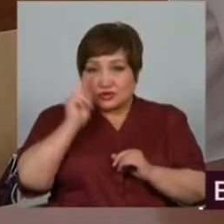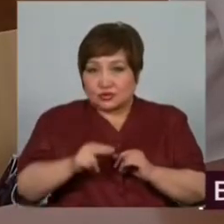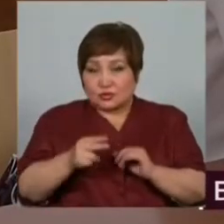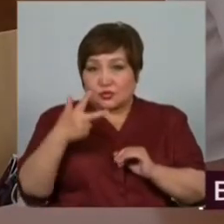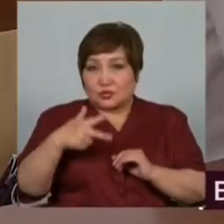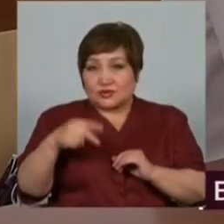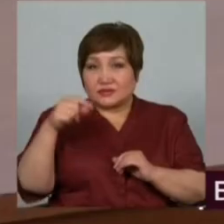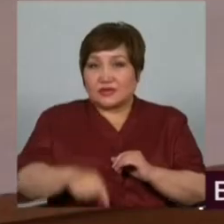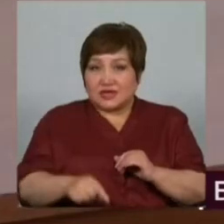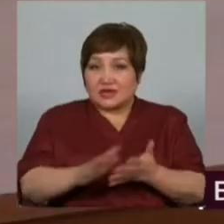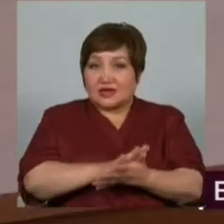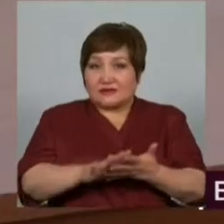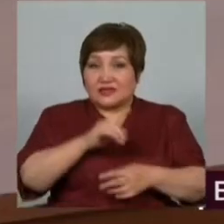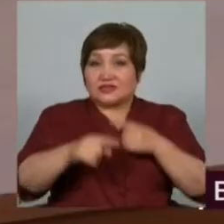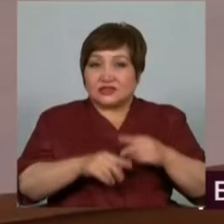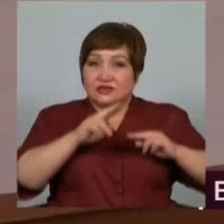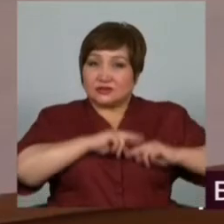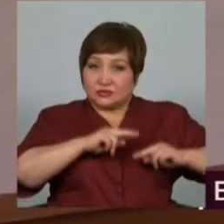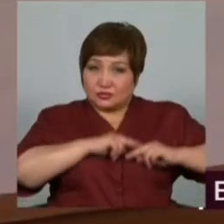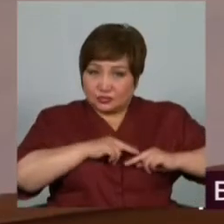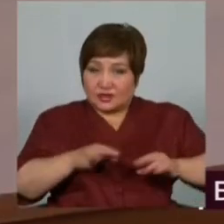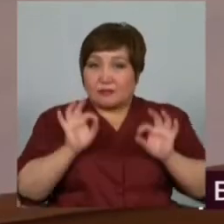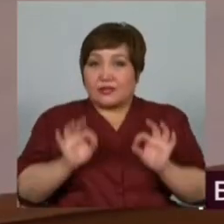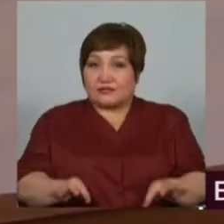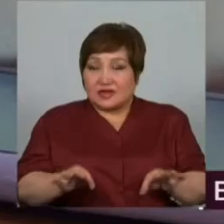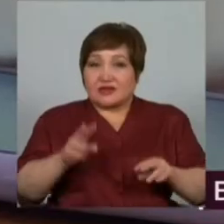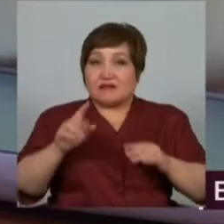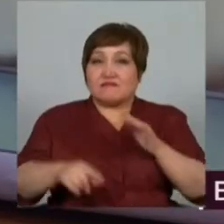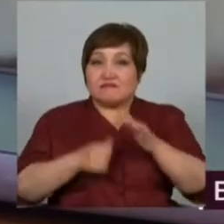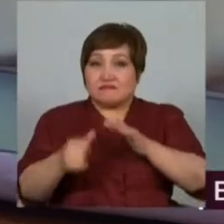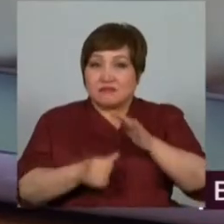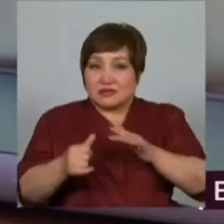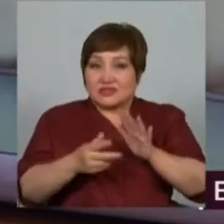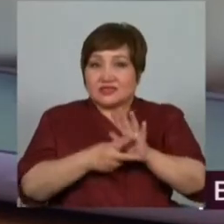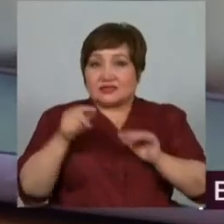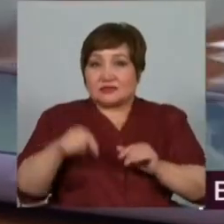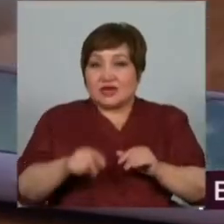грантты еңбек ету арқылы өтеп жатыр. Ал жұмыс істемеген 8 мыңнан астам адамға қатысты